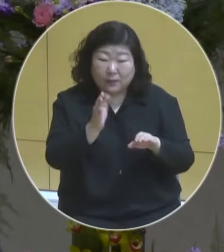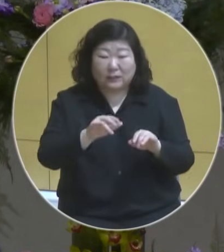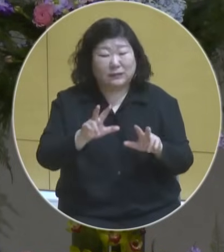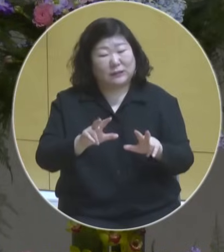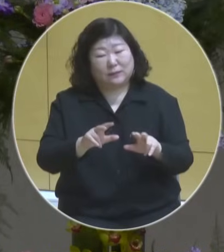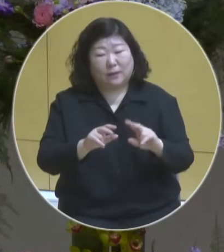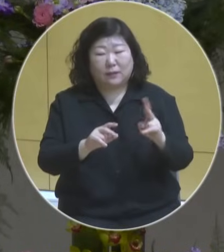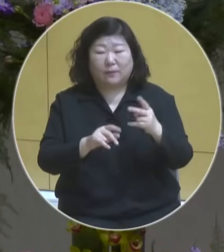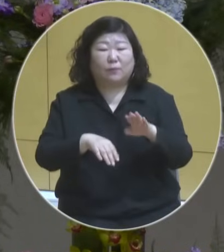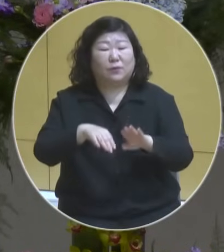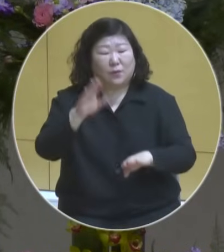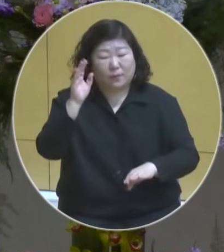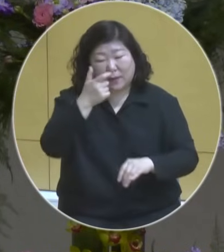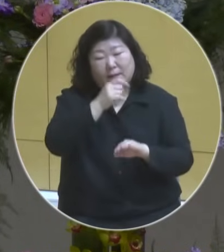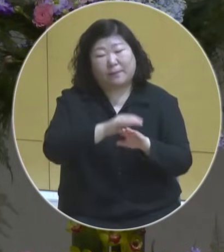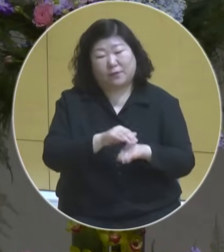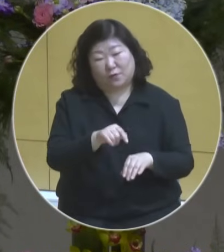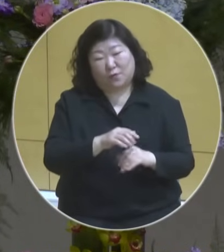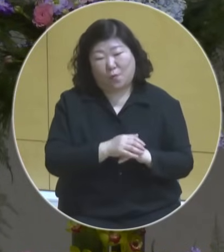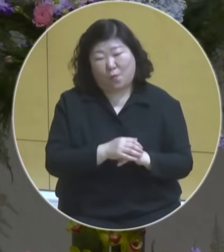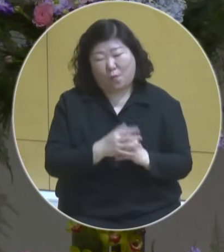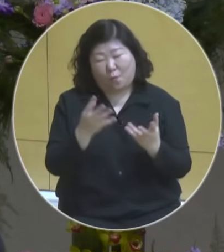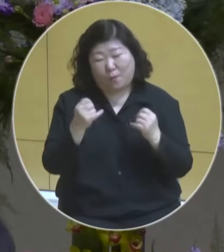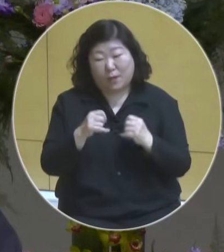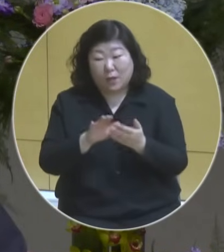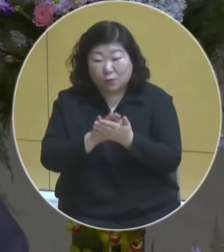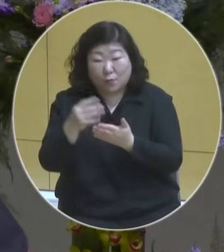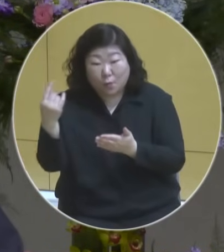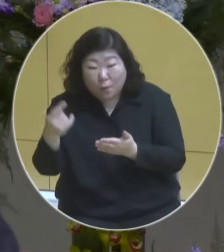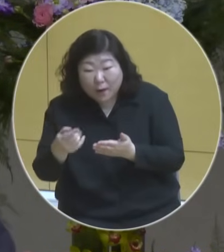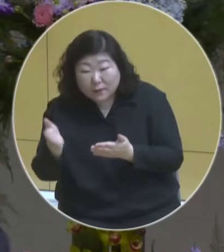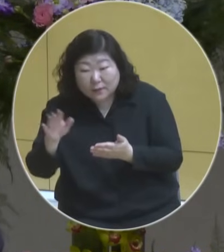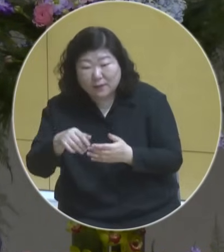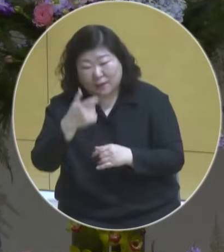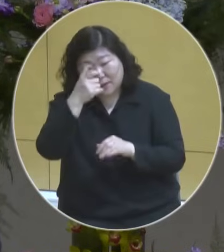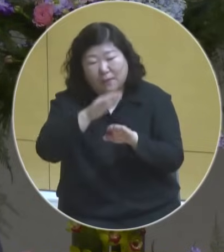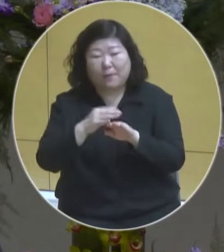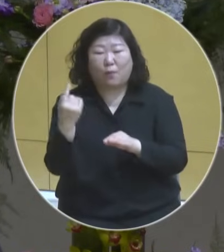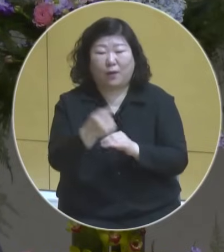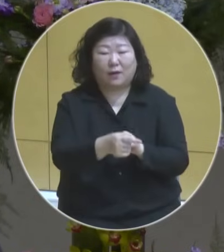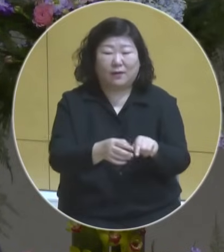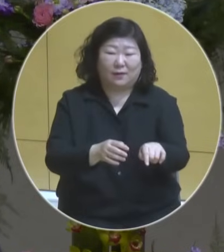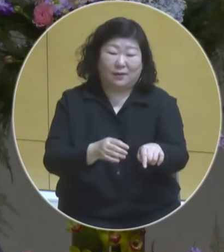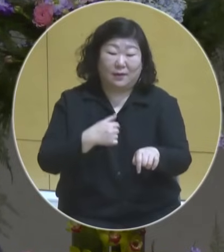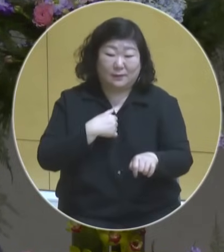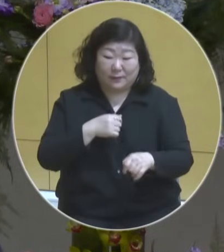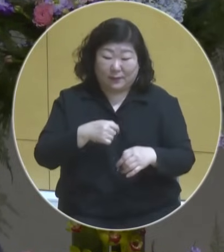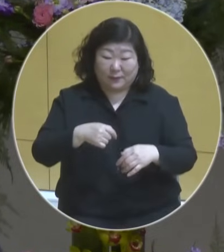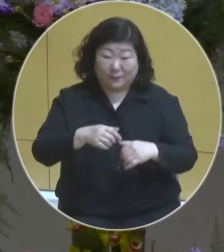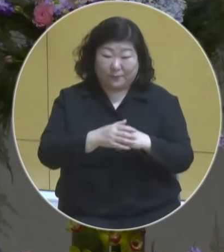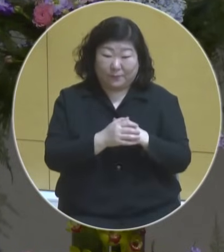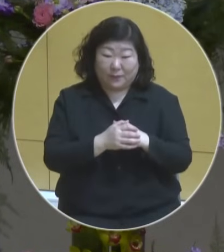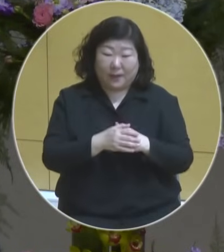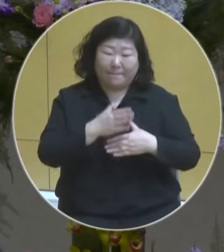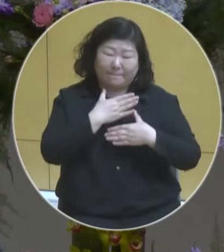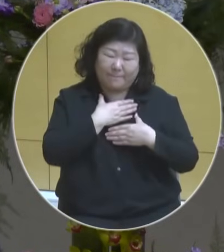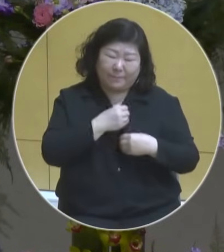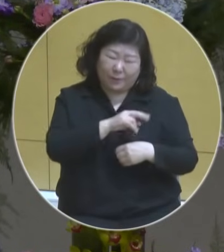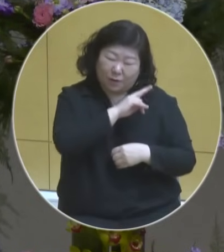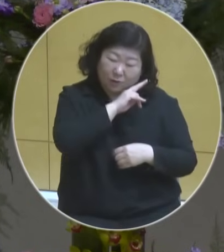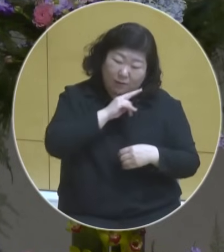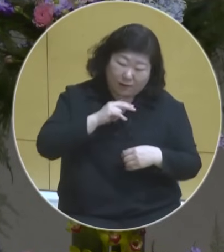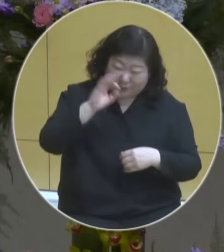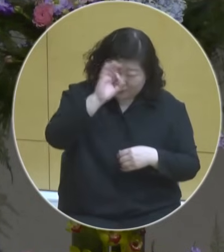믿음입니다 여러분 그렇습니다 여러분 내 속에 편리를 찾아가고 유익을 찾아가다 보면 어느새 하나님